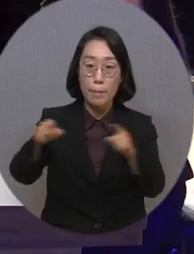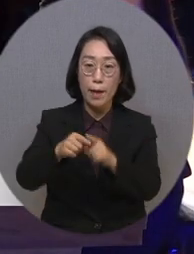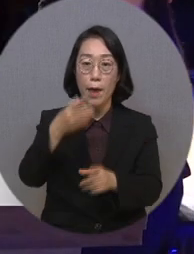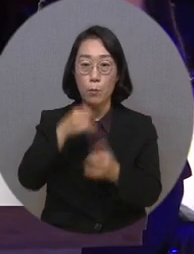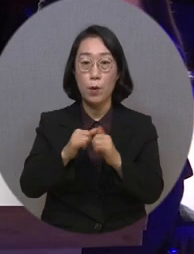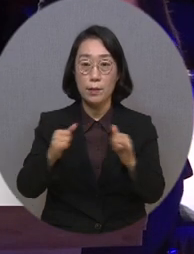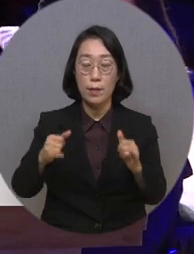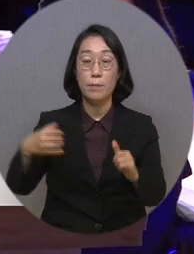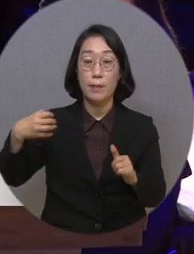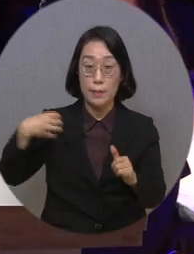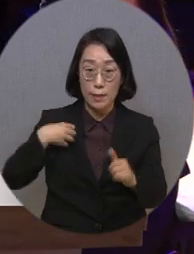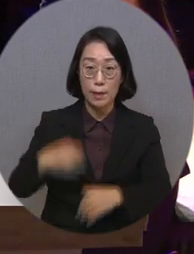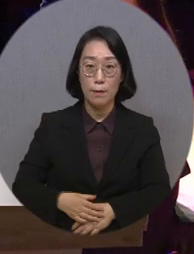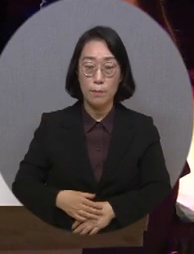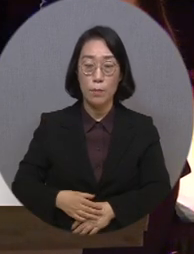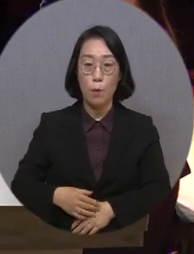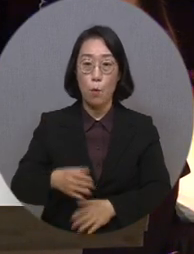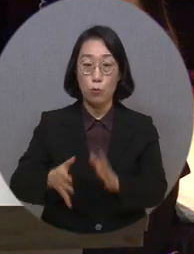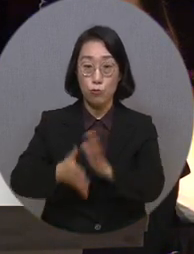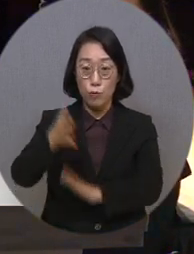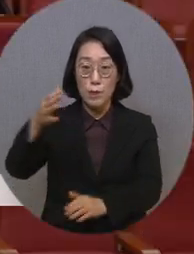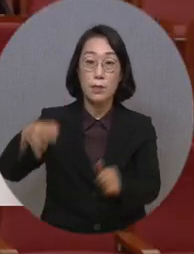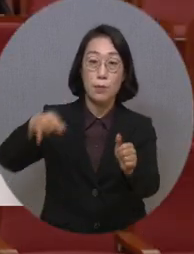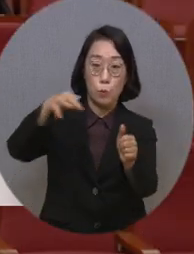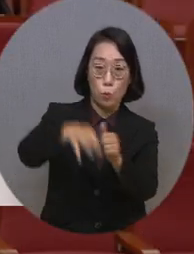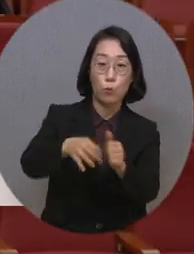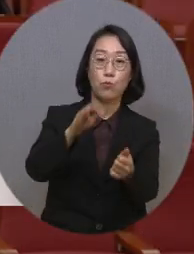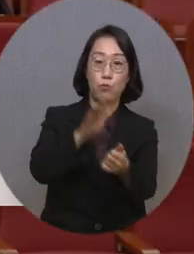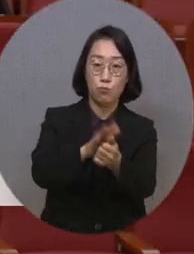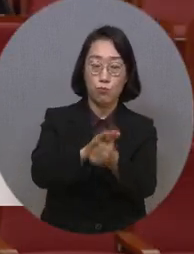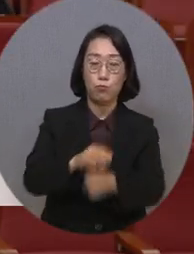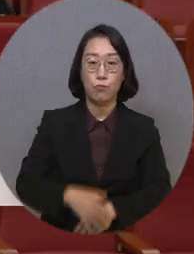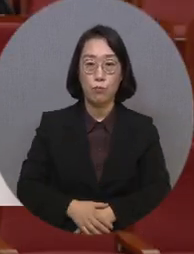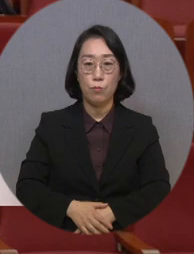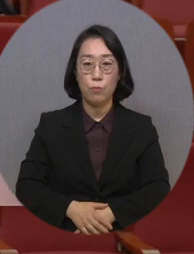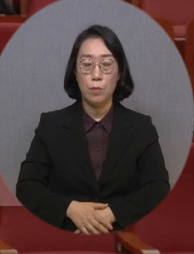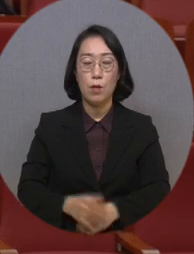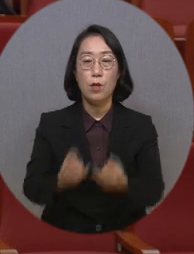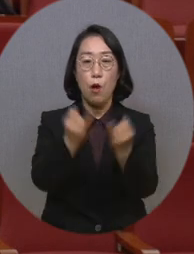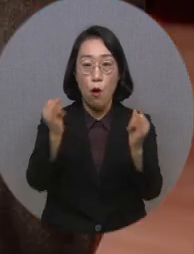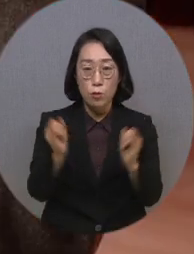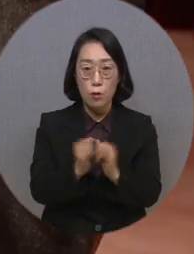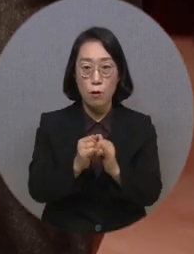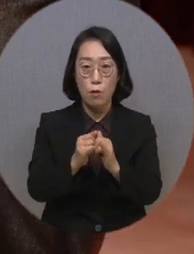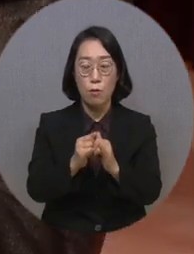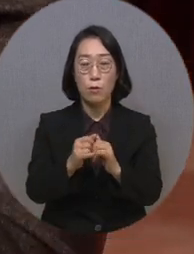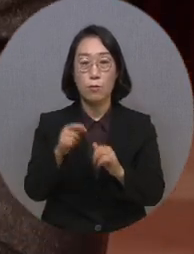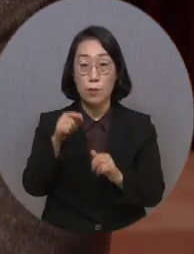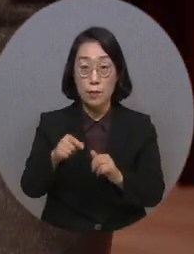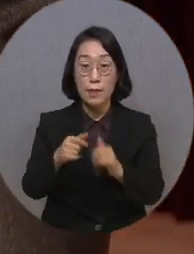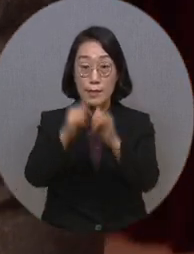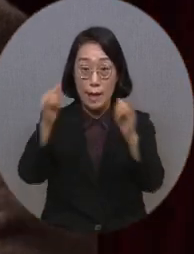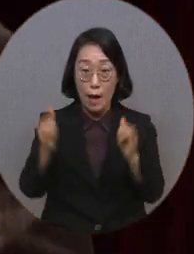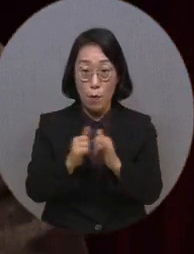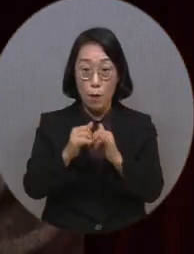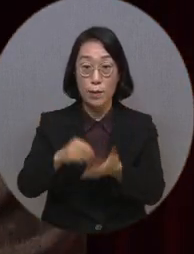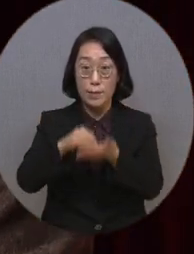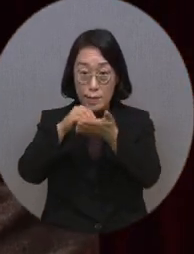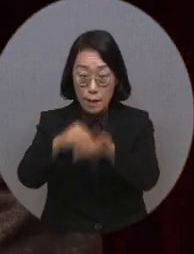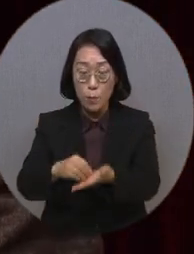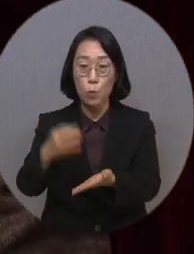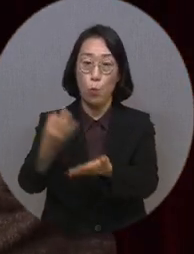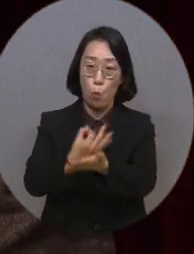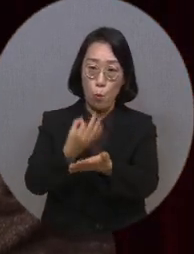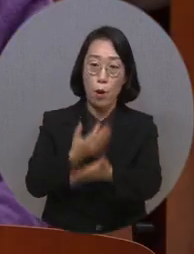주관하고 원주시 보조금 지원 사업으로 진행했습니다. 원주 지역 여성의 활발한 사회 참여와 능동적인 경제활동 참여를